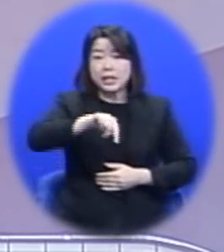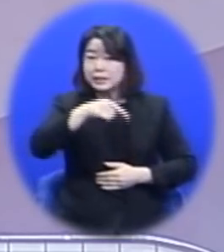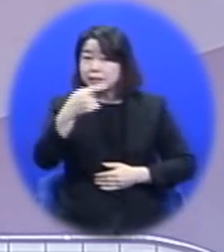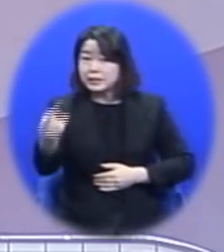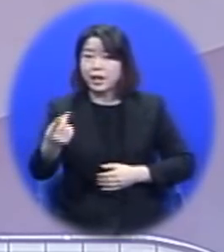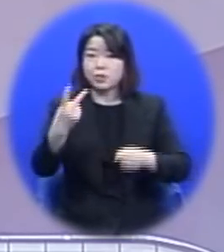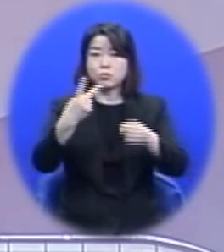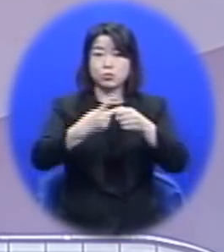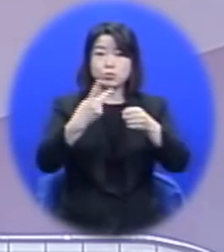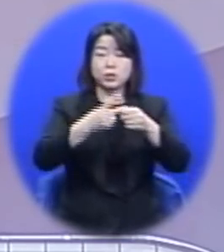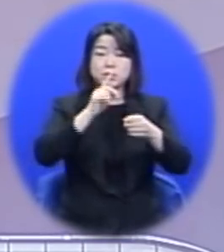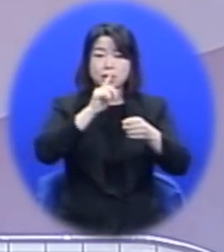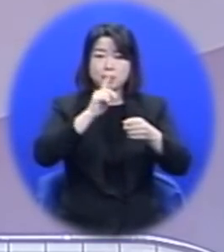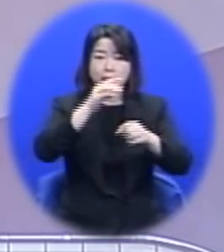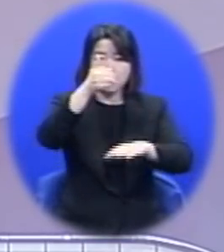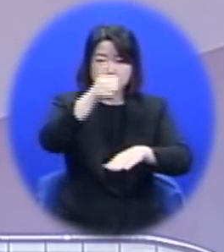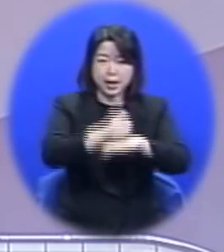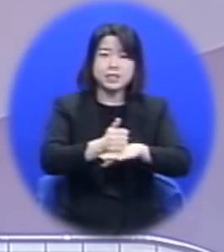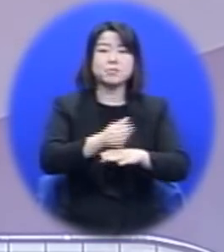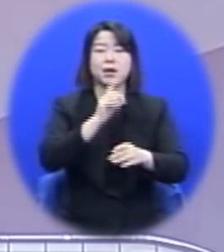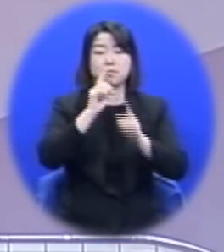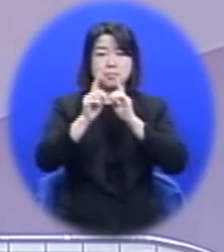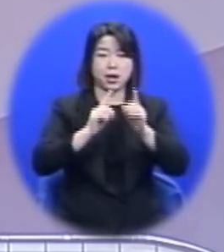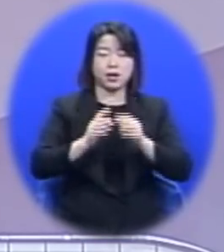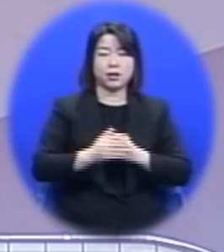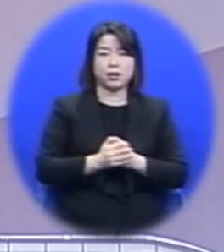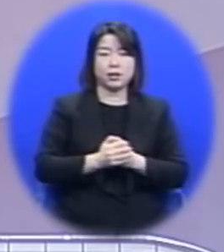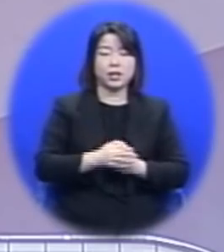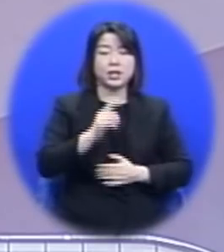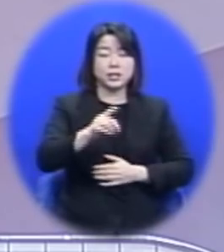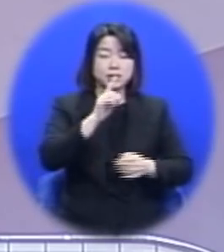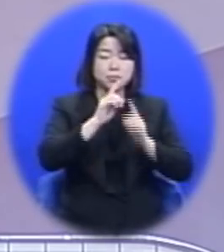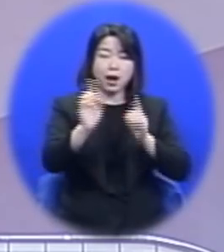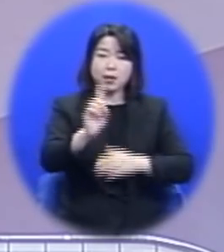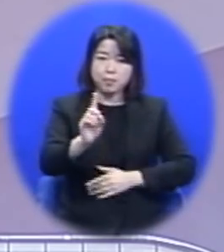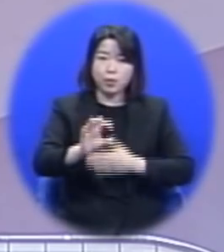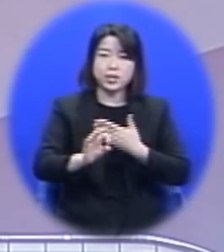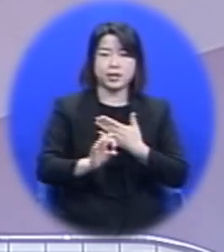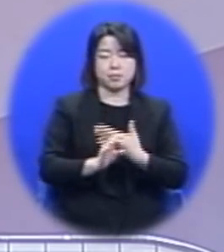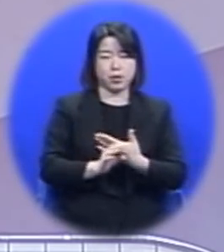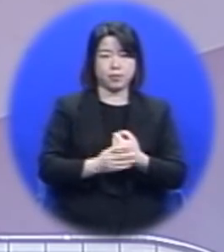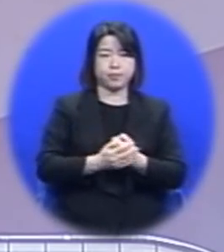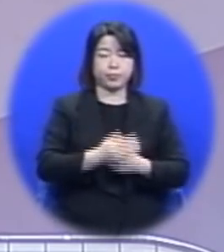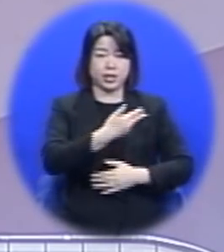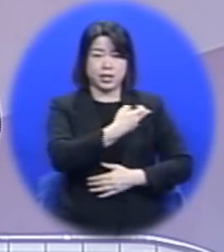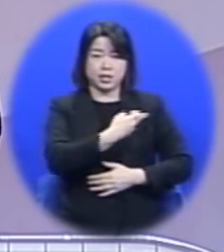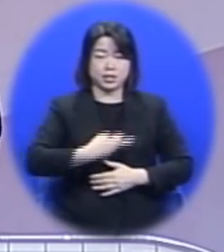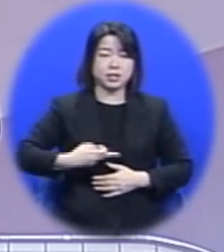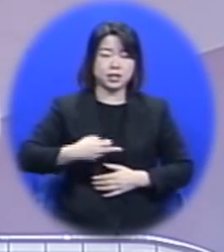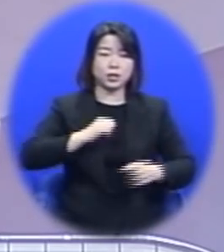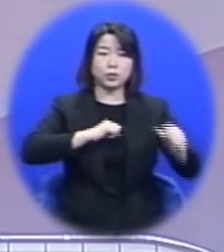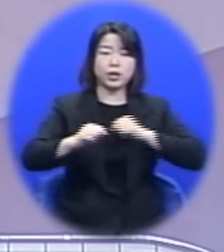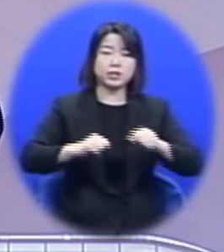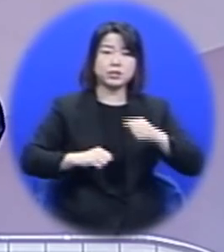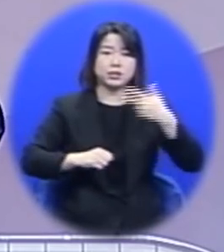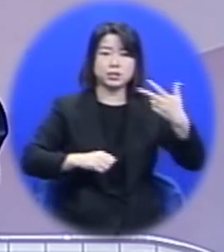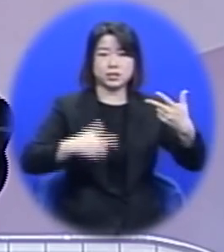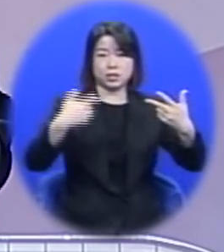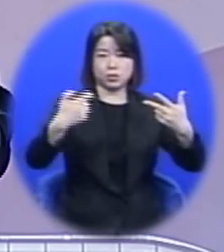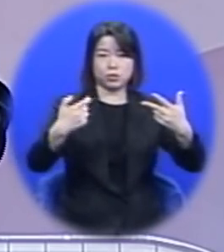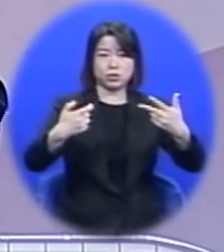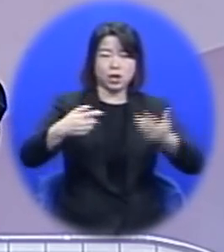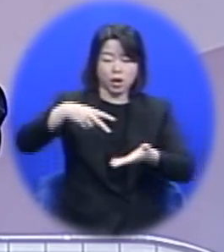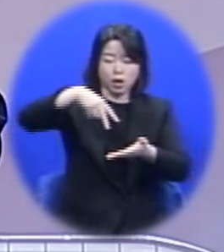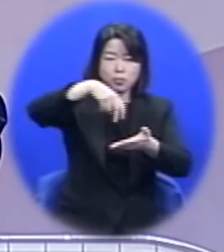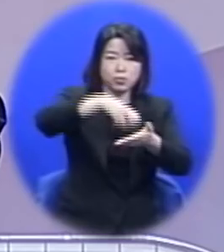한 말이 있어요. 진짜 마지막 말이. 그 말이 무엇입니까? 사도행전 7장 60절에 무릎을